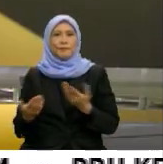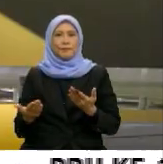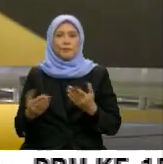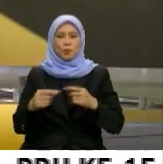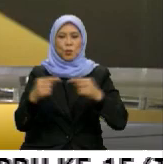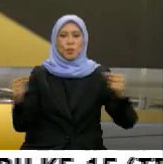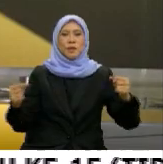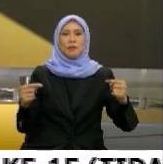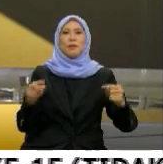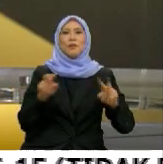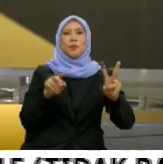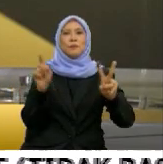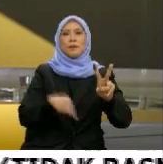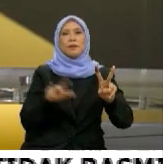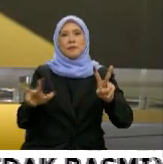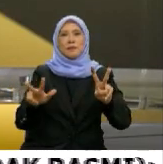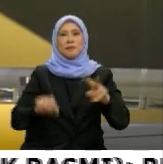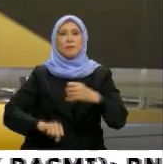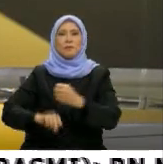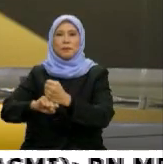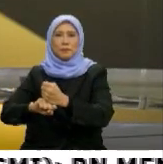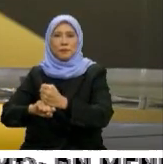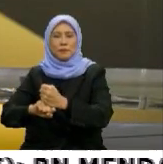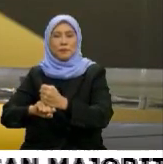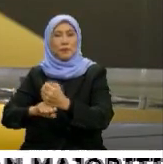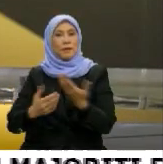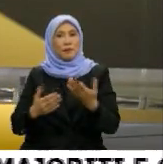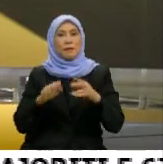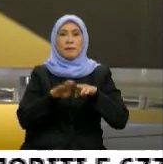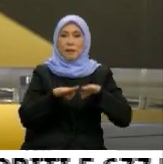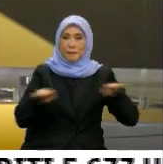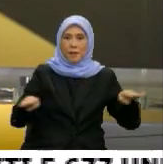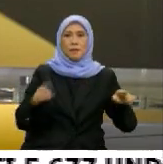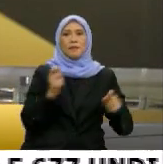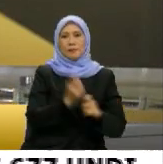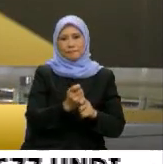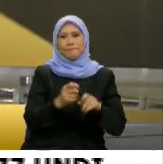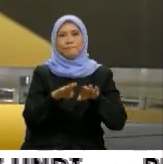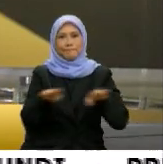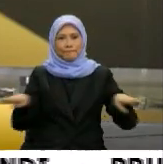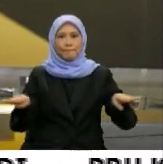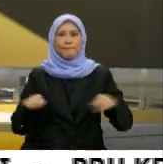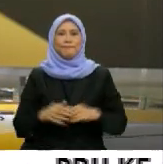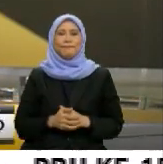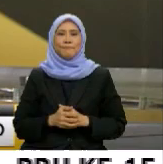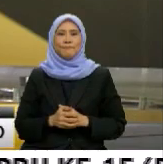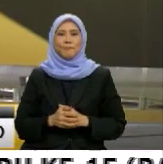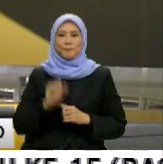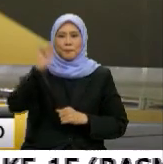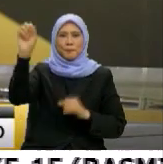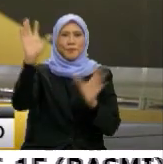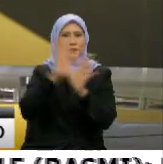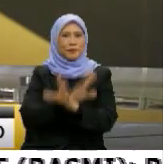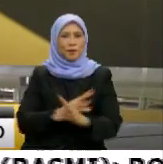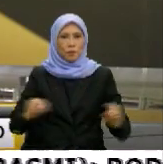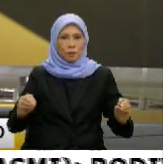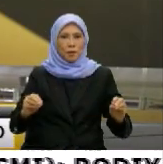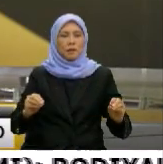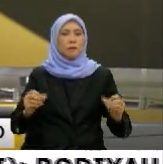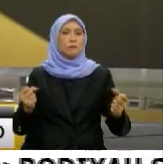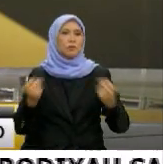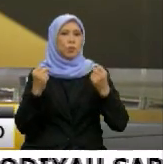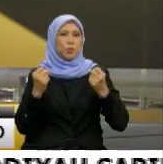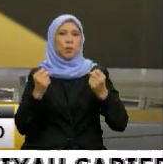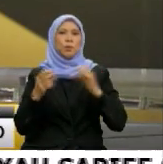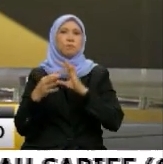bagi keputusan 2/3 majoriti. Tapi stabil, tetap stabil. Dan adanya Sabah dan Sarawak sebenarnya